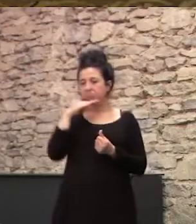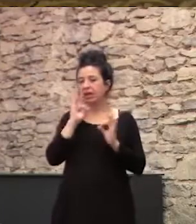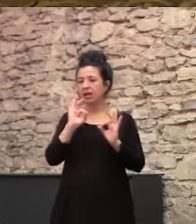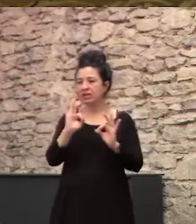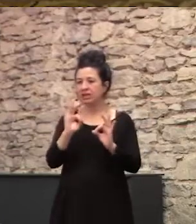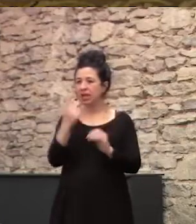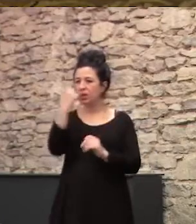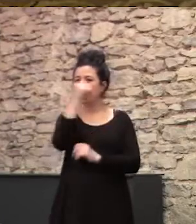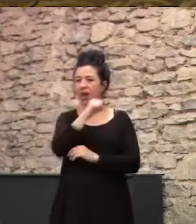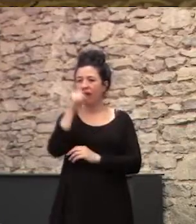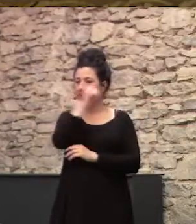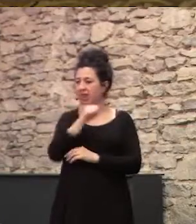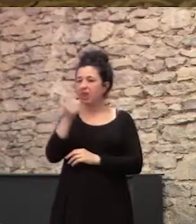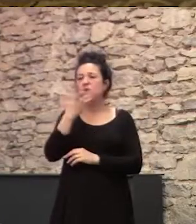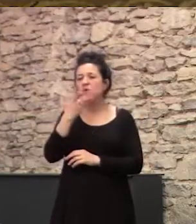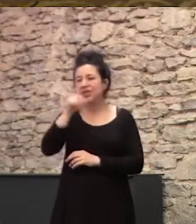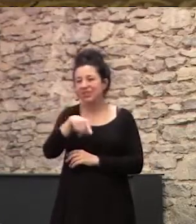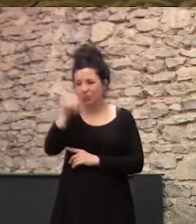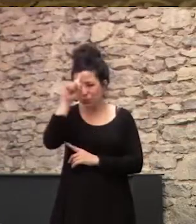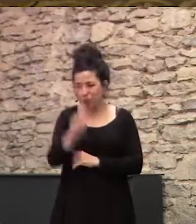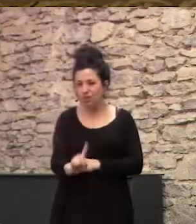bat, ez da ezagutuko zen,